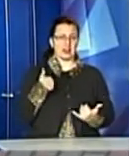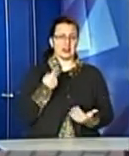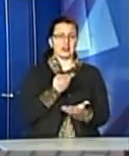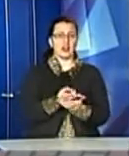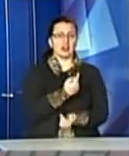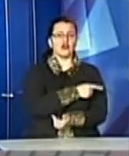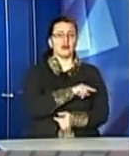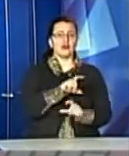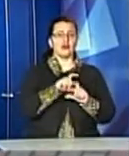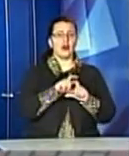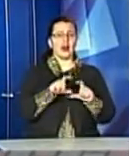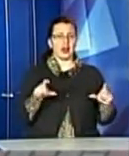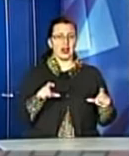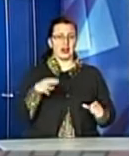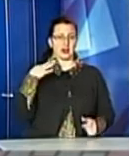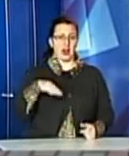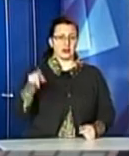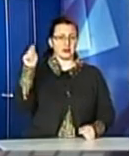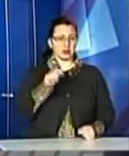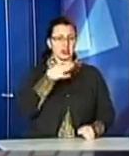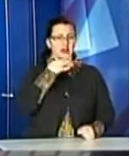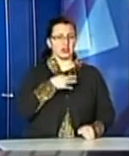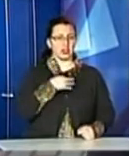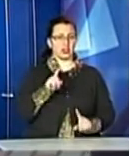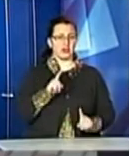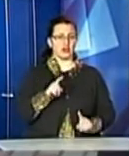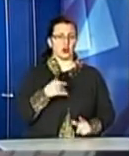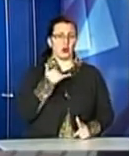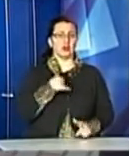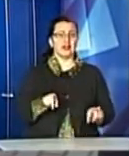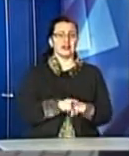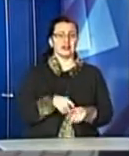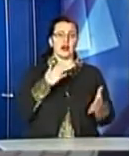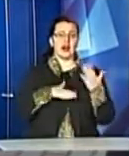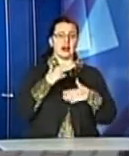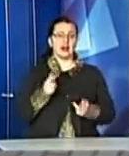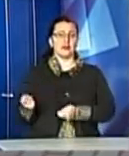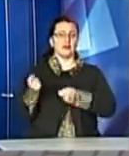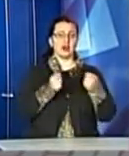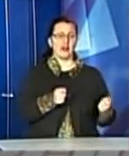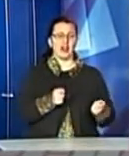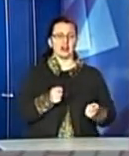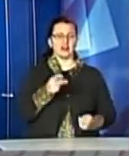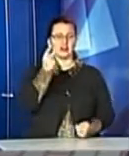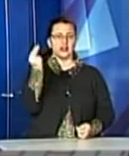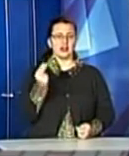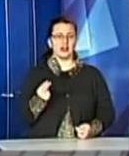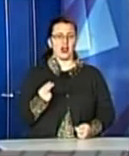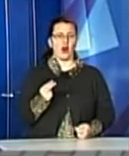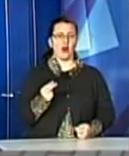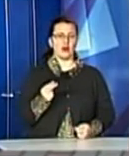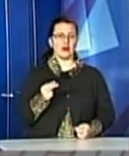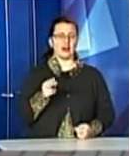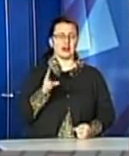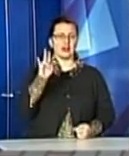лікарні, але син приїхав і мені сказав, що в нас така радість, привезли образи. І я залишила, я